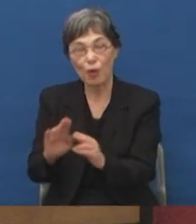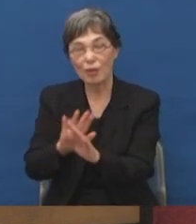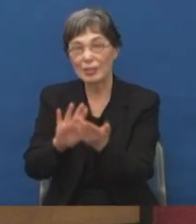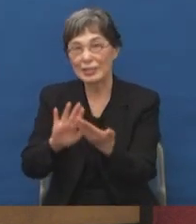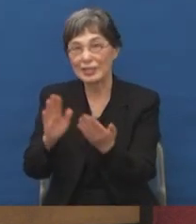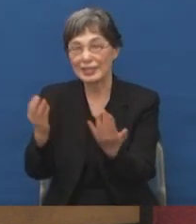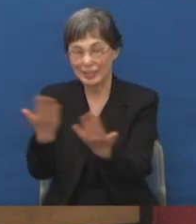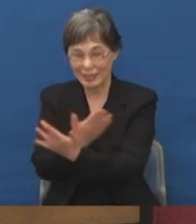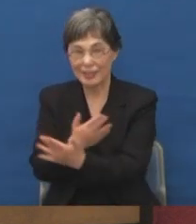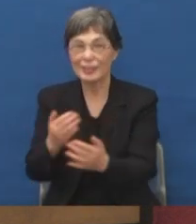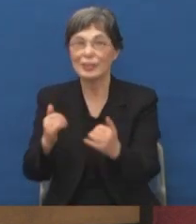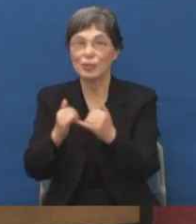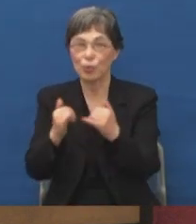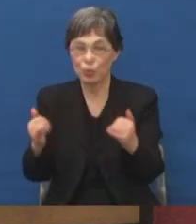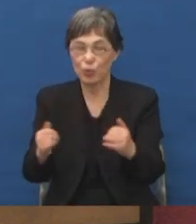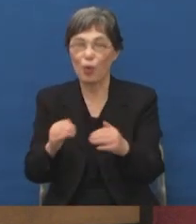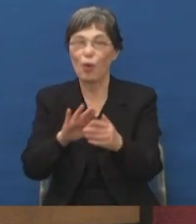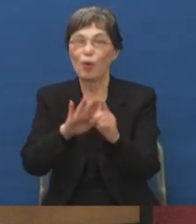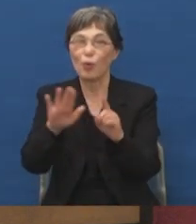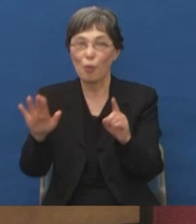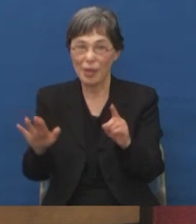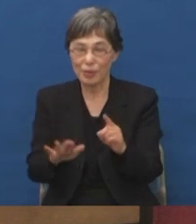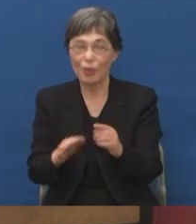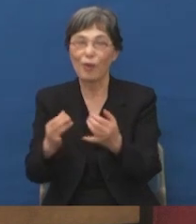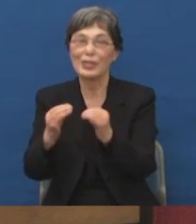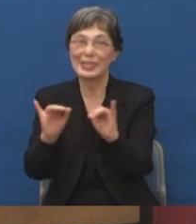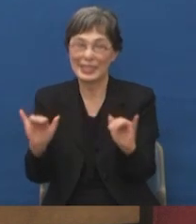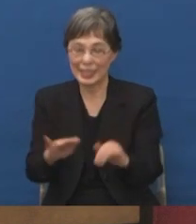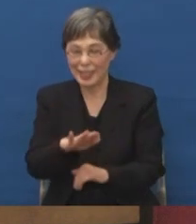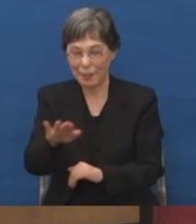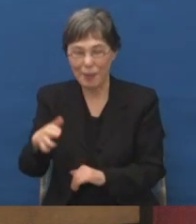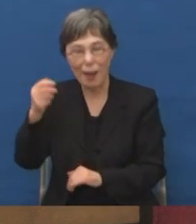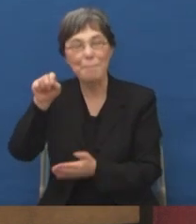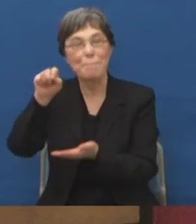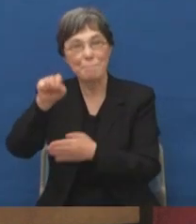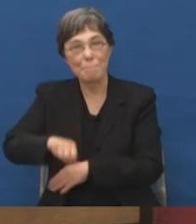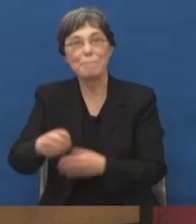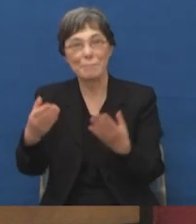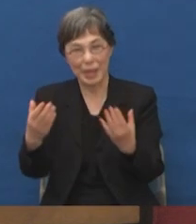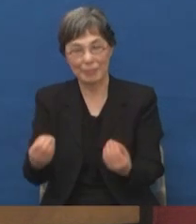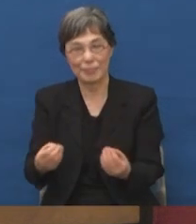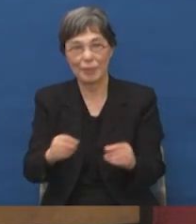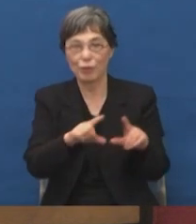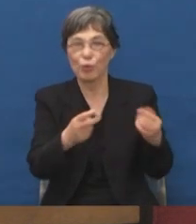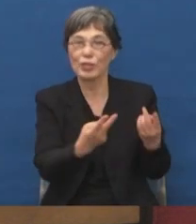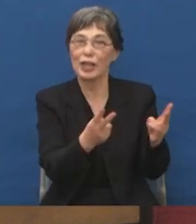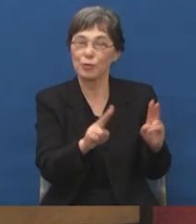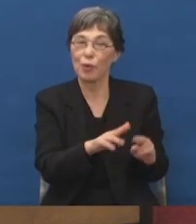都、国民、公明党の各議員団はいずれも原案に賛成する、共産